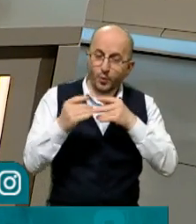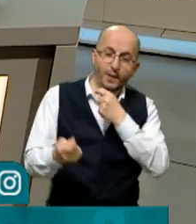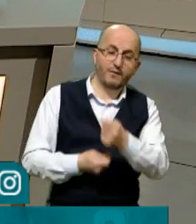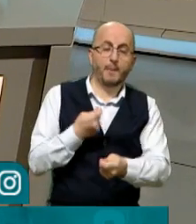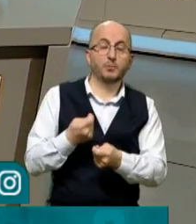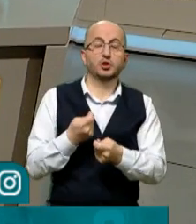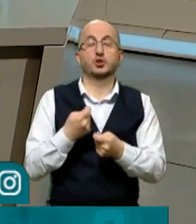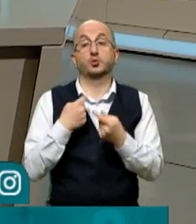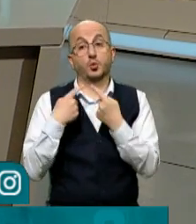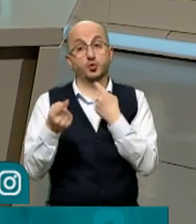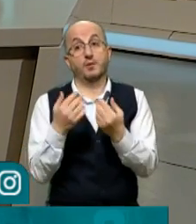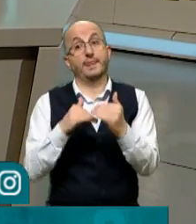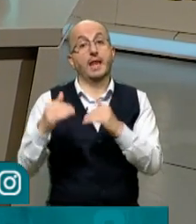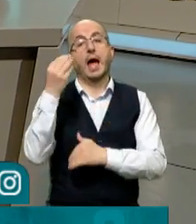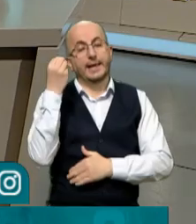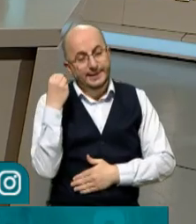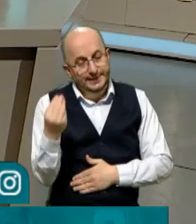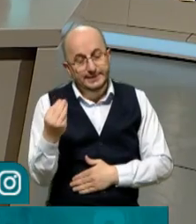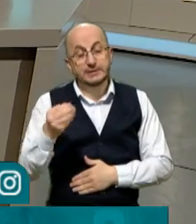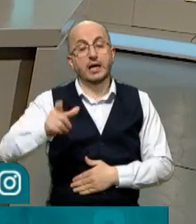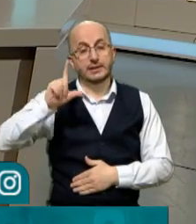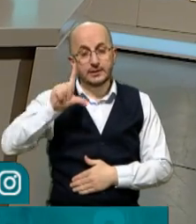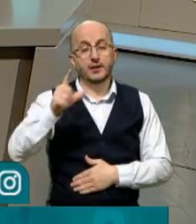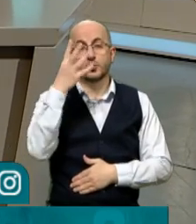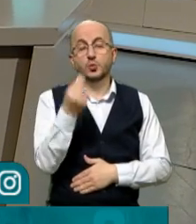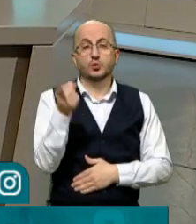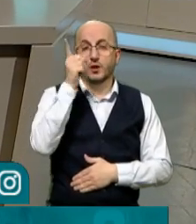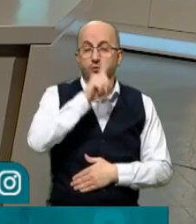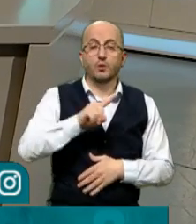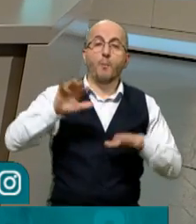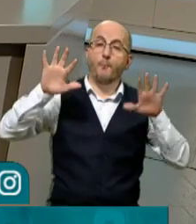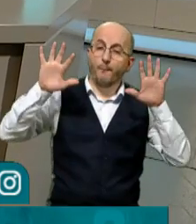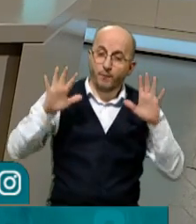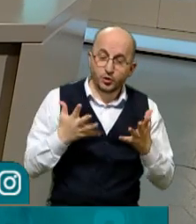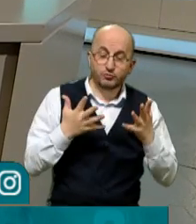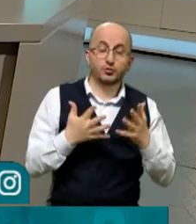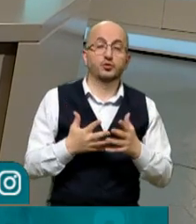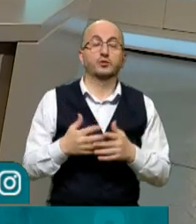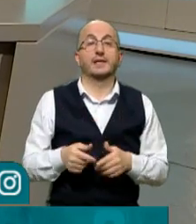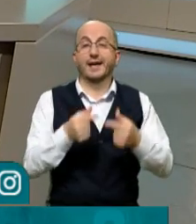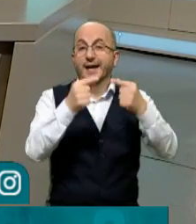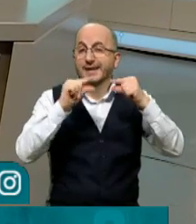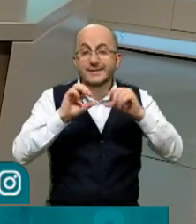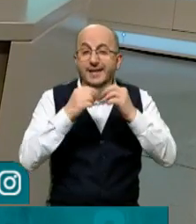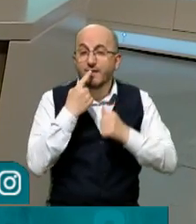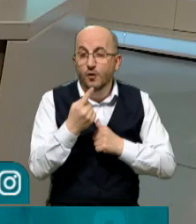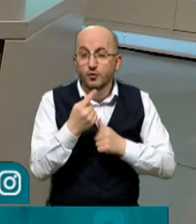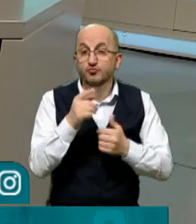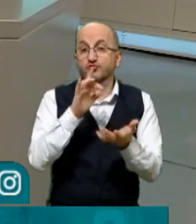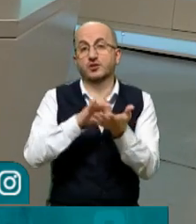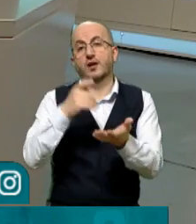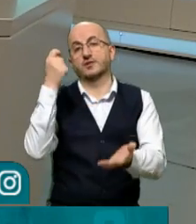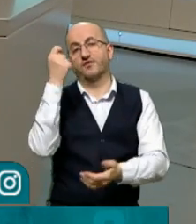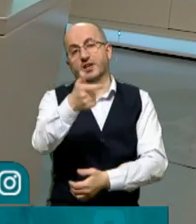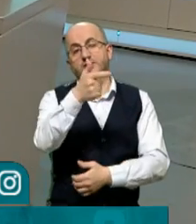Dolayısıyla onunla konuşması daha hayırlı ve daha gerekli olduğundan dolayı onu bozmuş. O zaman bozduğunda hadis ne diyordu Peygamberimiz? Kefaretini